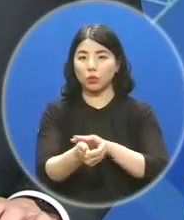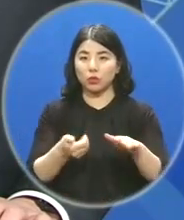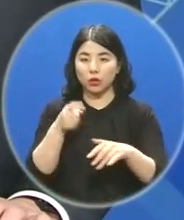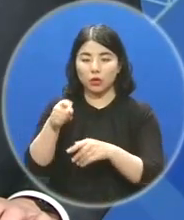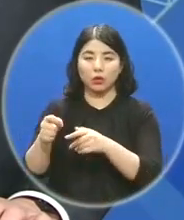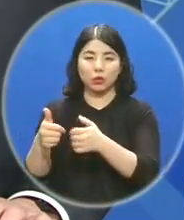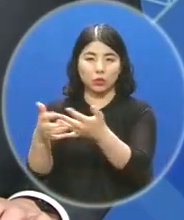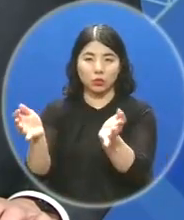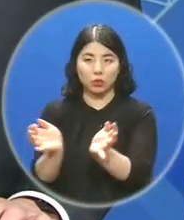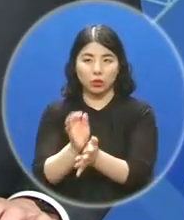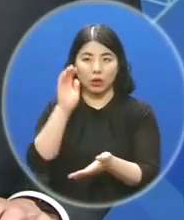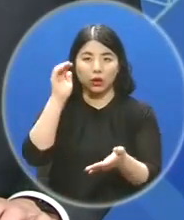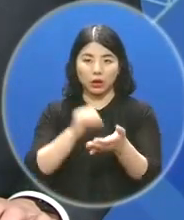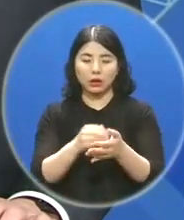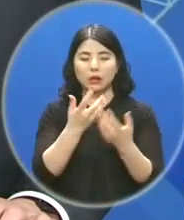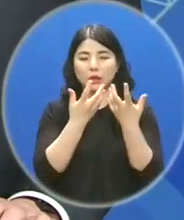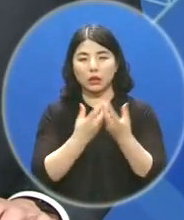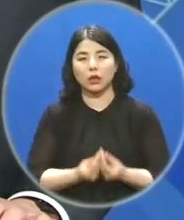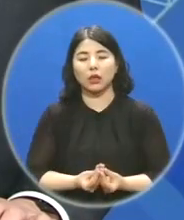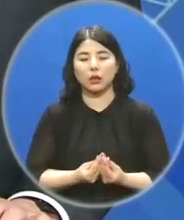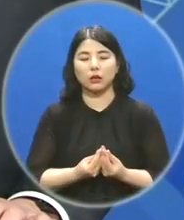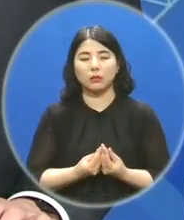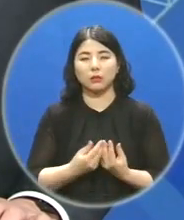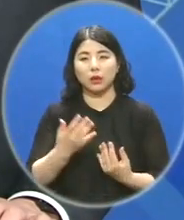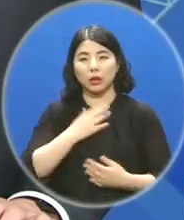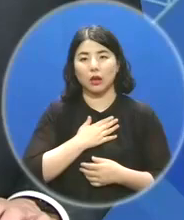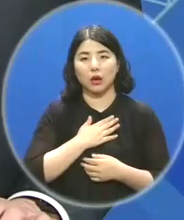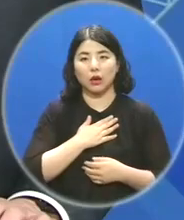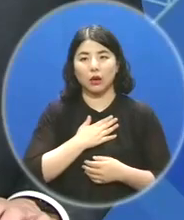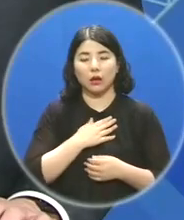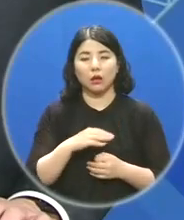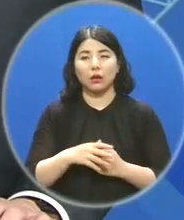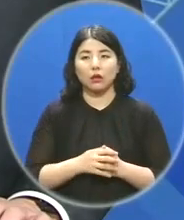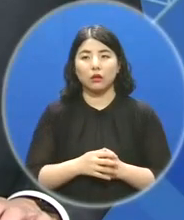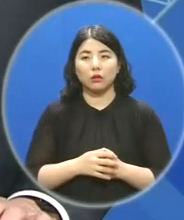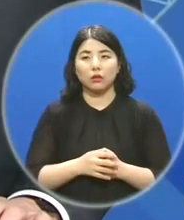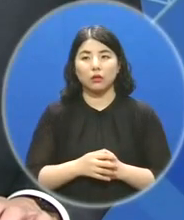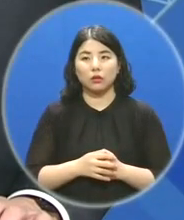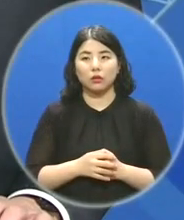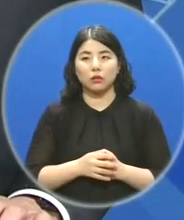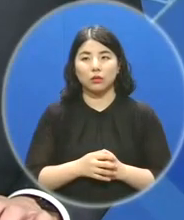그 소수당까지 그 예를 들어서 제가 그 좀